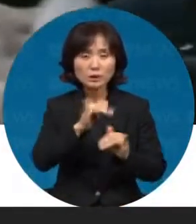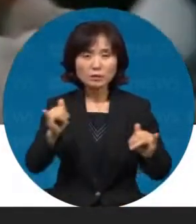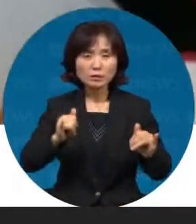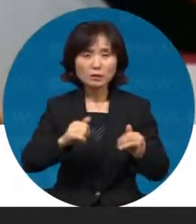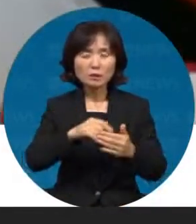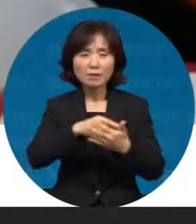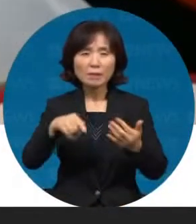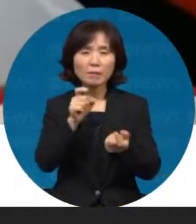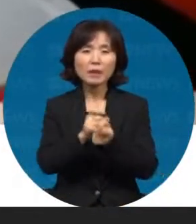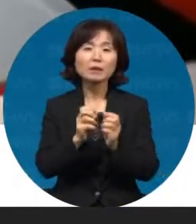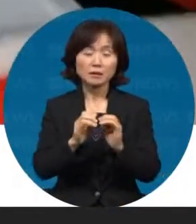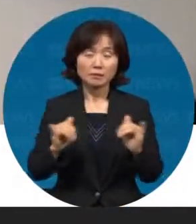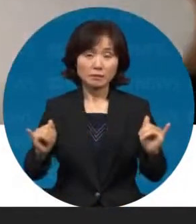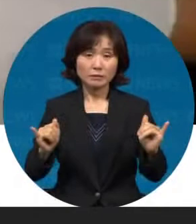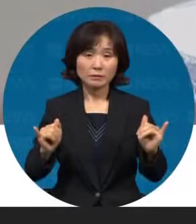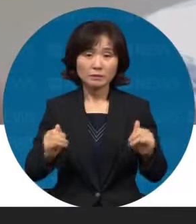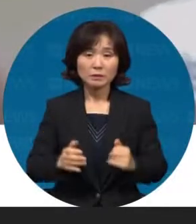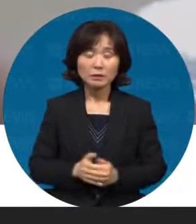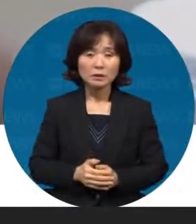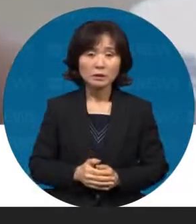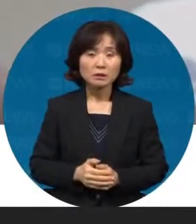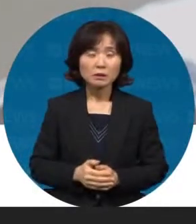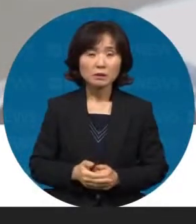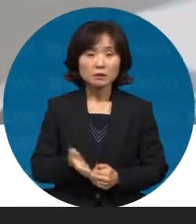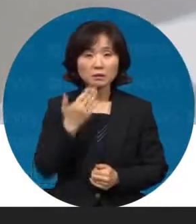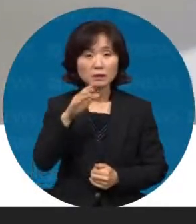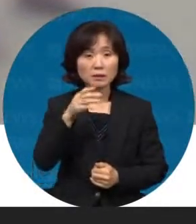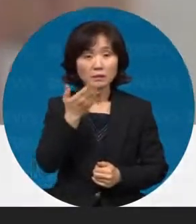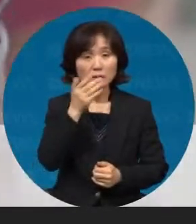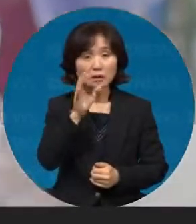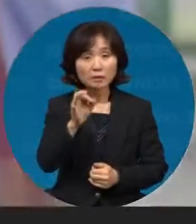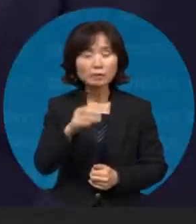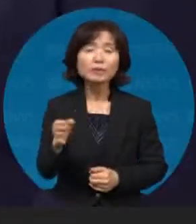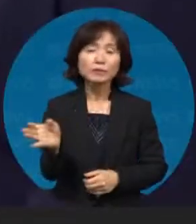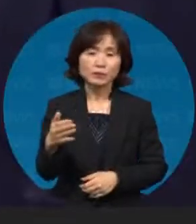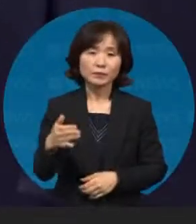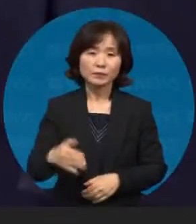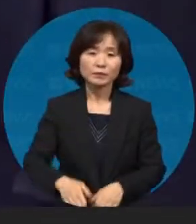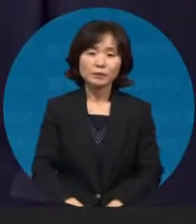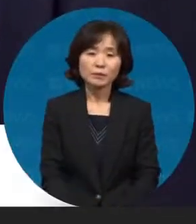이재민들입니다. 물론 음식값은 무료입니다.